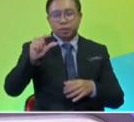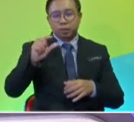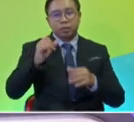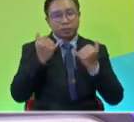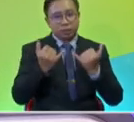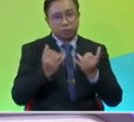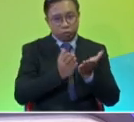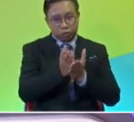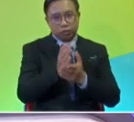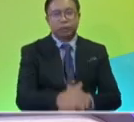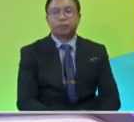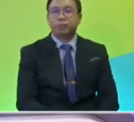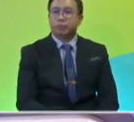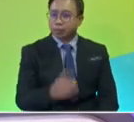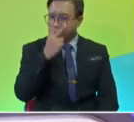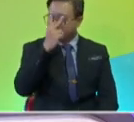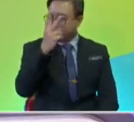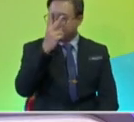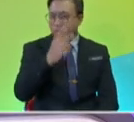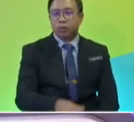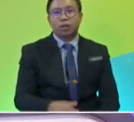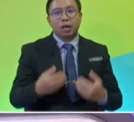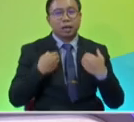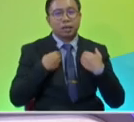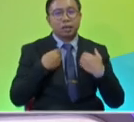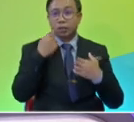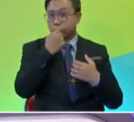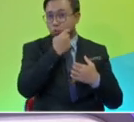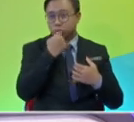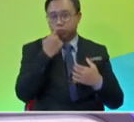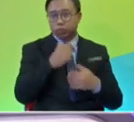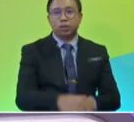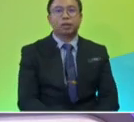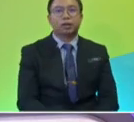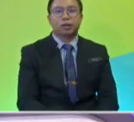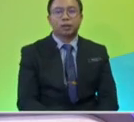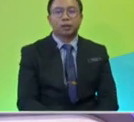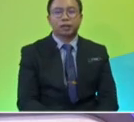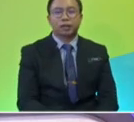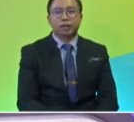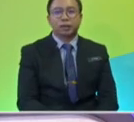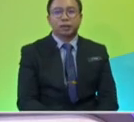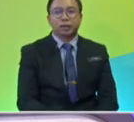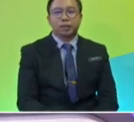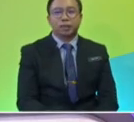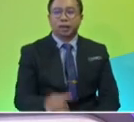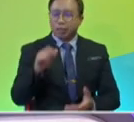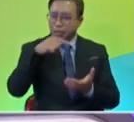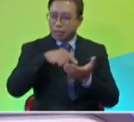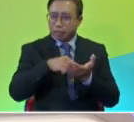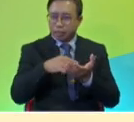satu lagi Mari kita kita tengok yang ada mulut yang macam mulut ni mulut apa cikg ini